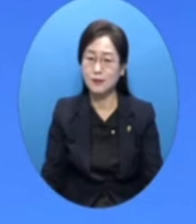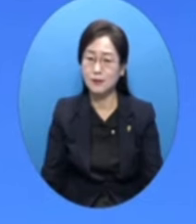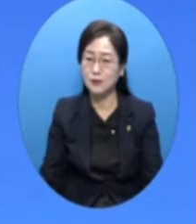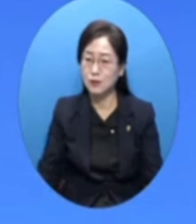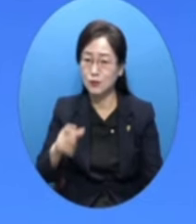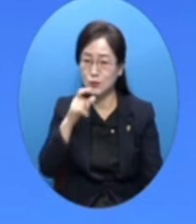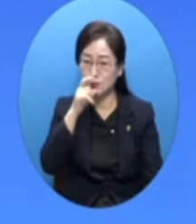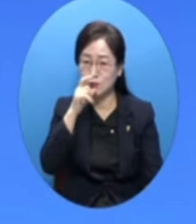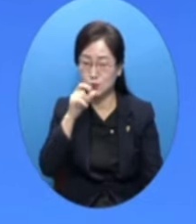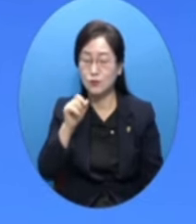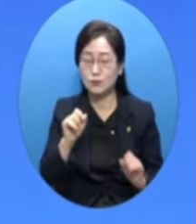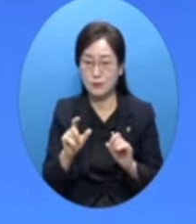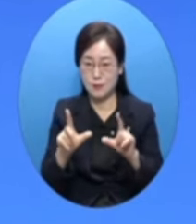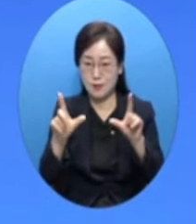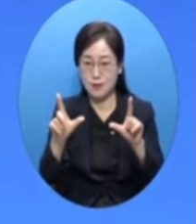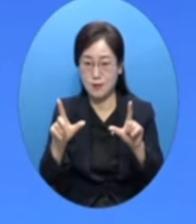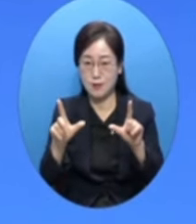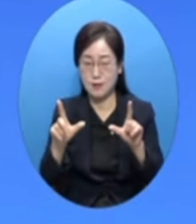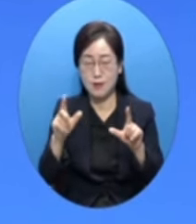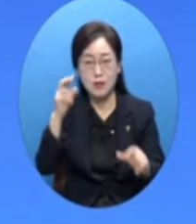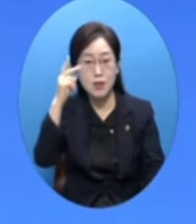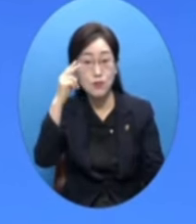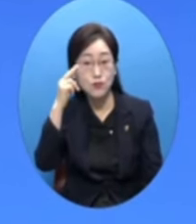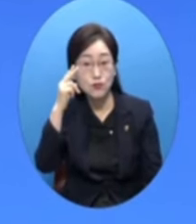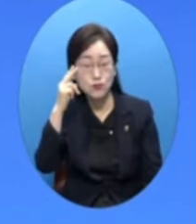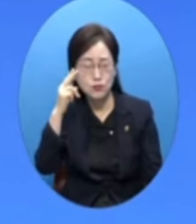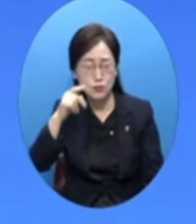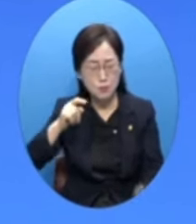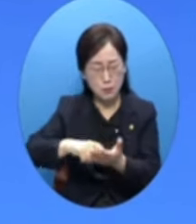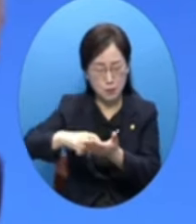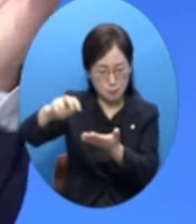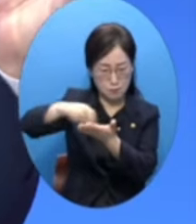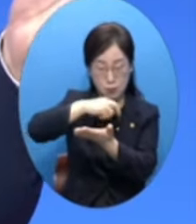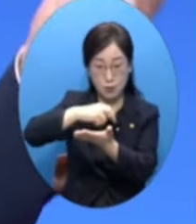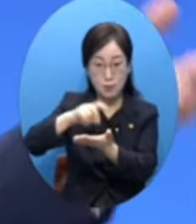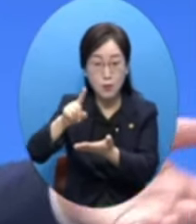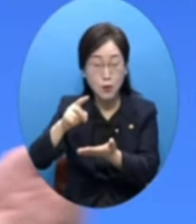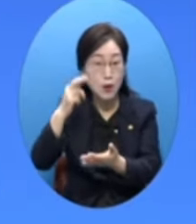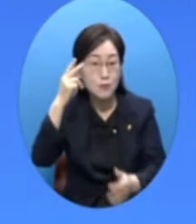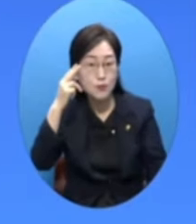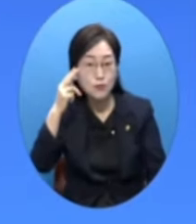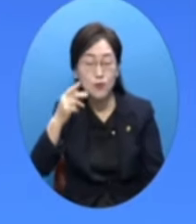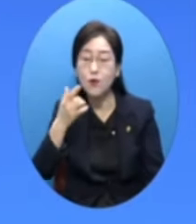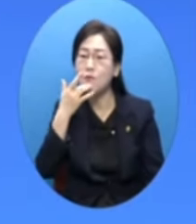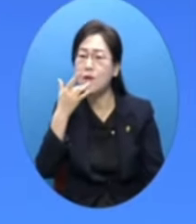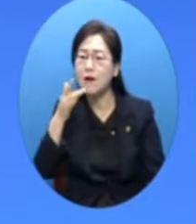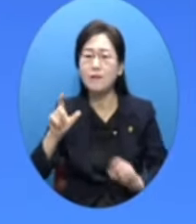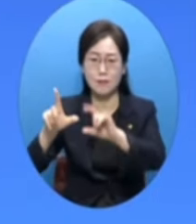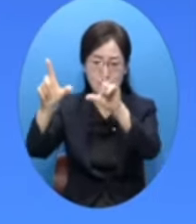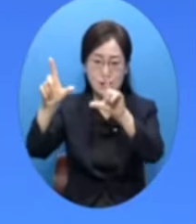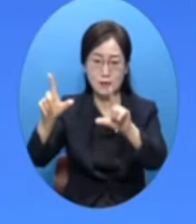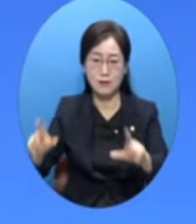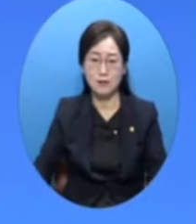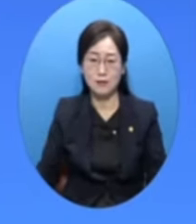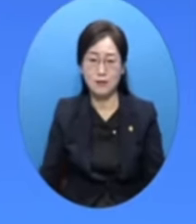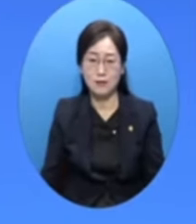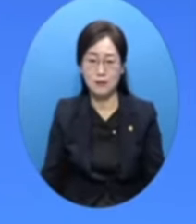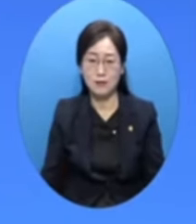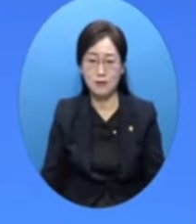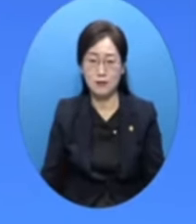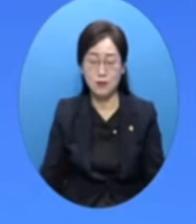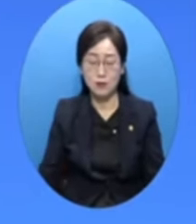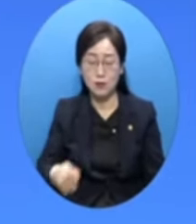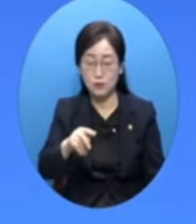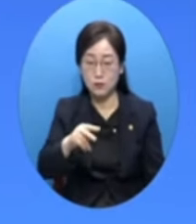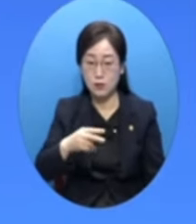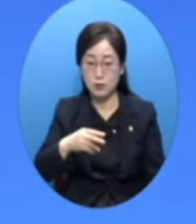수요일 날 미국에서부터 급한 연락을 받았는데 그 미국 날짜는 화요일입니다. 우리 교회에서